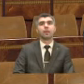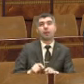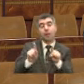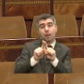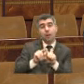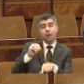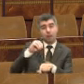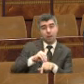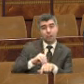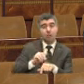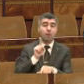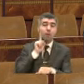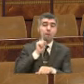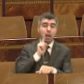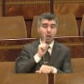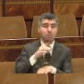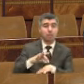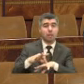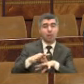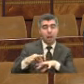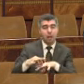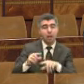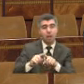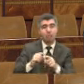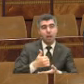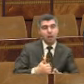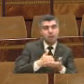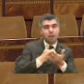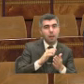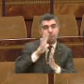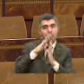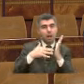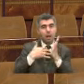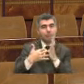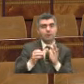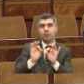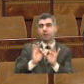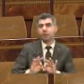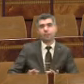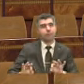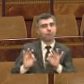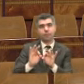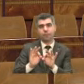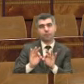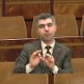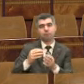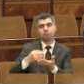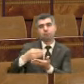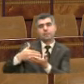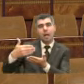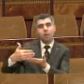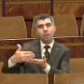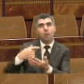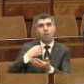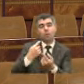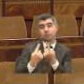ان الارامل والمطلقات لا يستفيدون من هذا البرنامج بدعوى تعدد البرامج؟ هل هي حلال